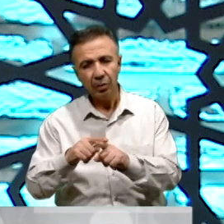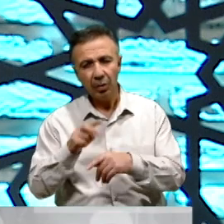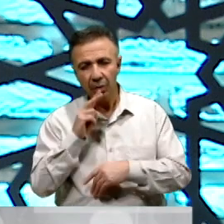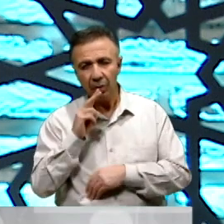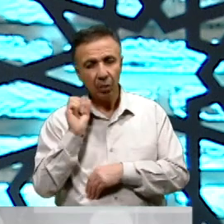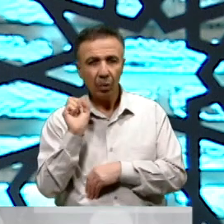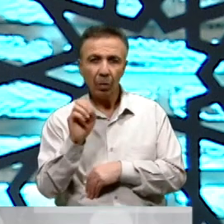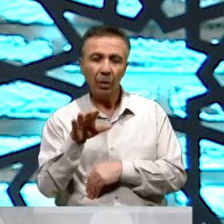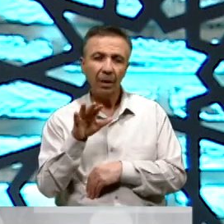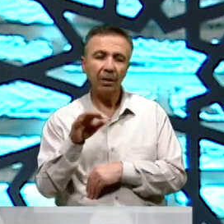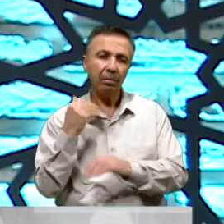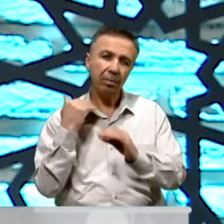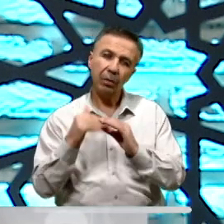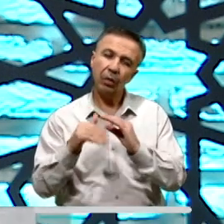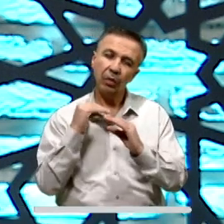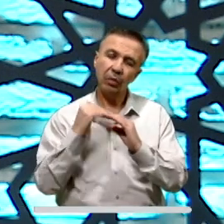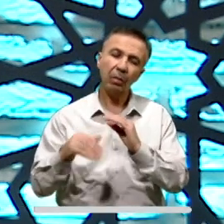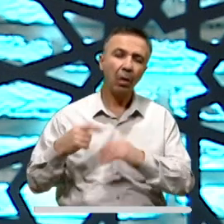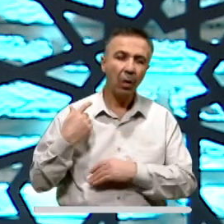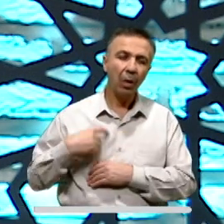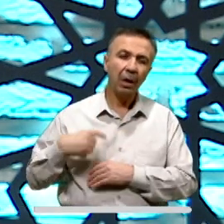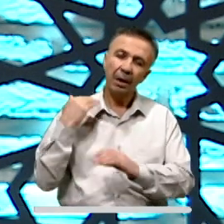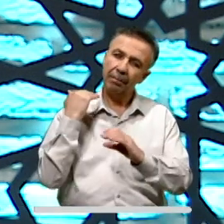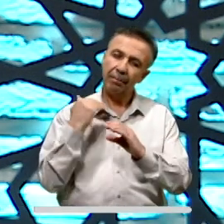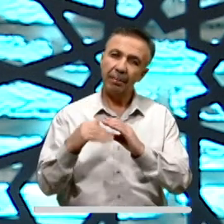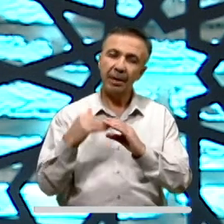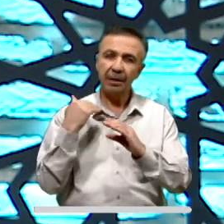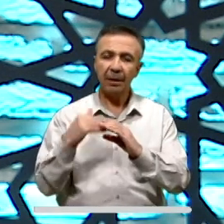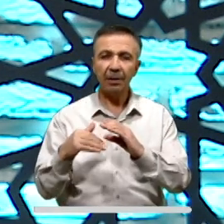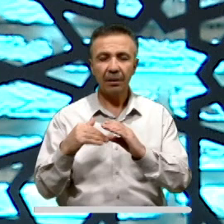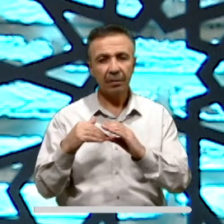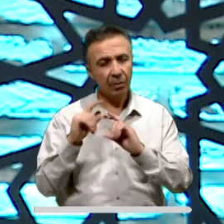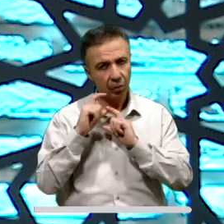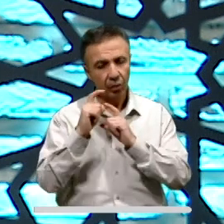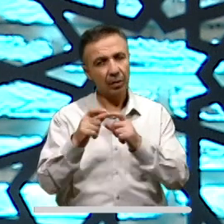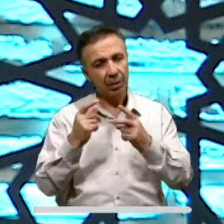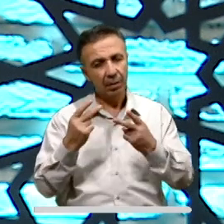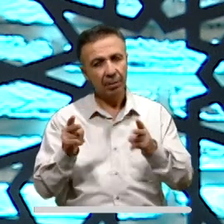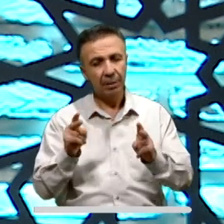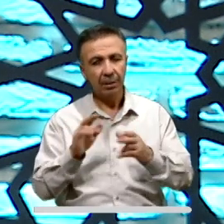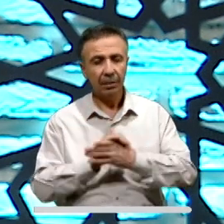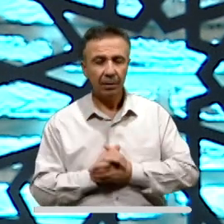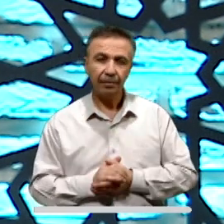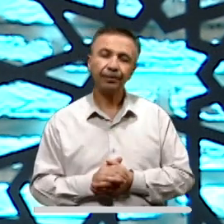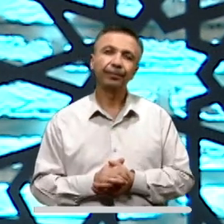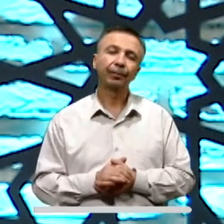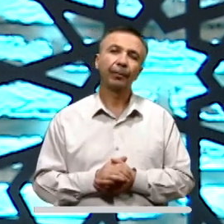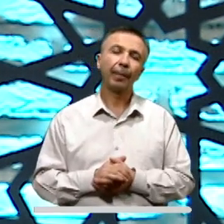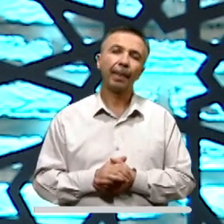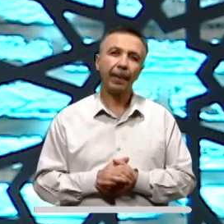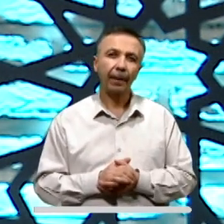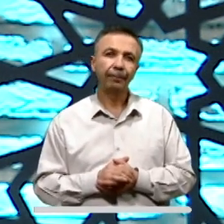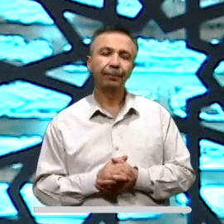veya özelden mesaj atmak suretiyle sorularınız bize ulaşır. Bendeniz de hocama an be an aktarma gayretinde